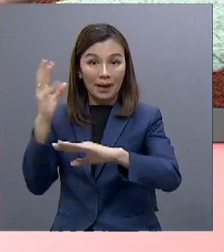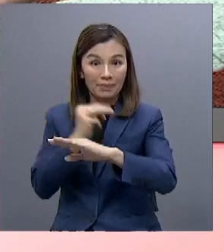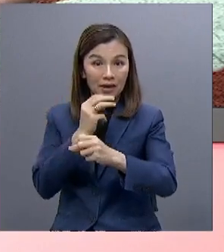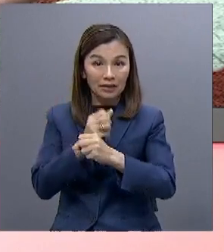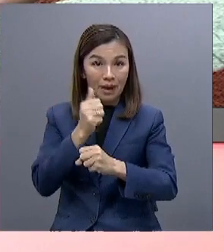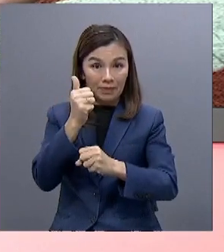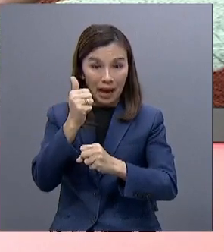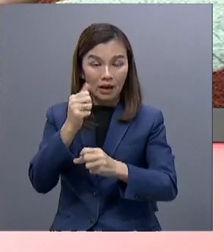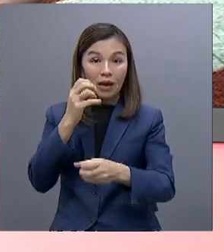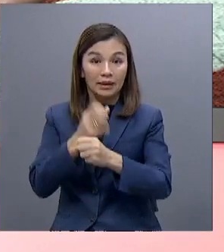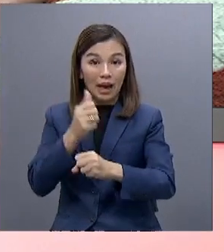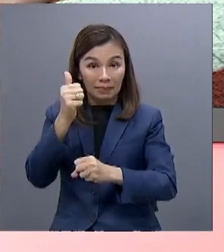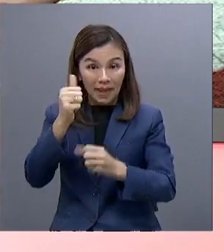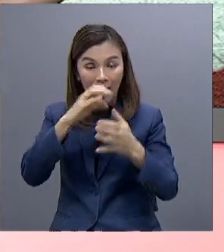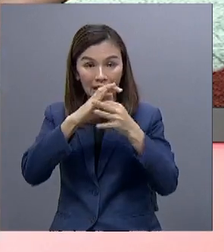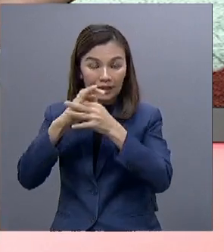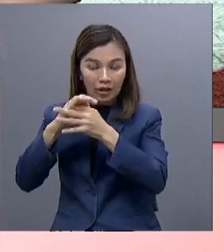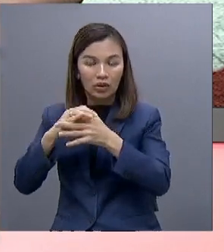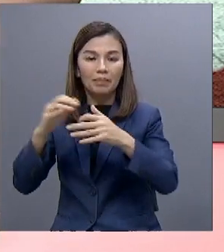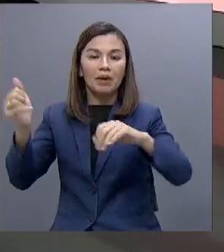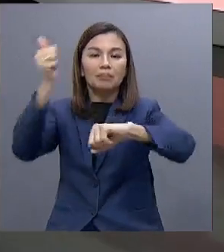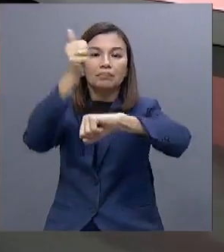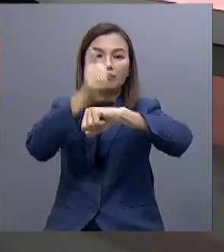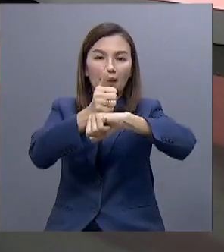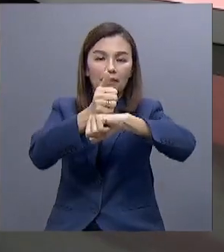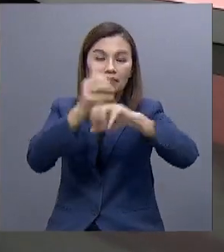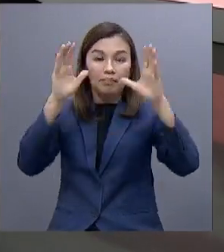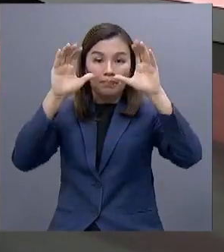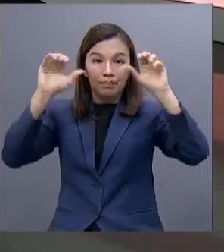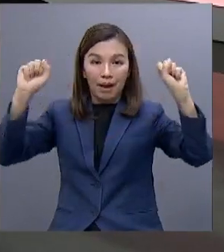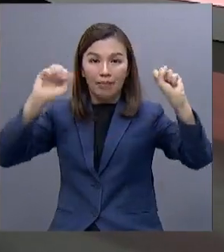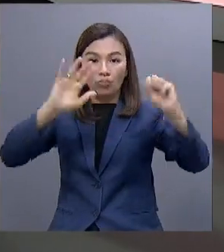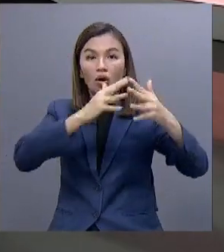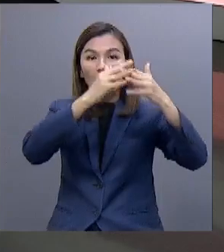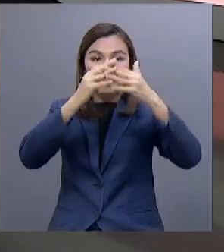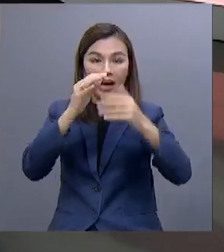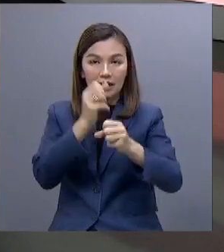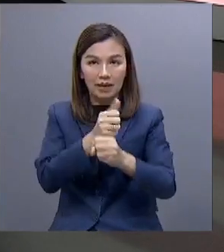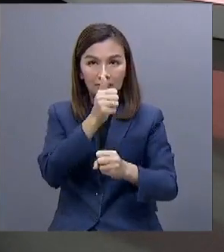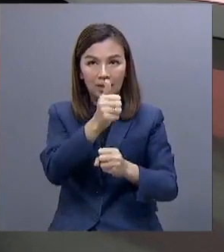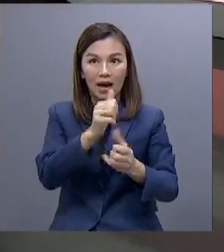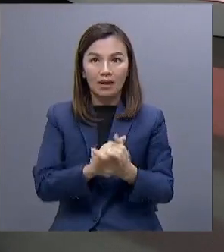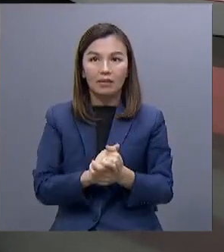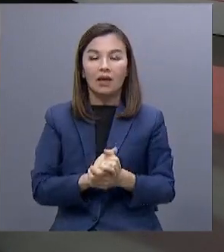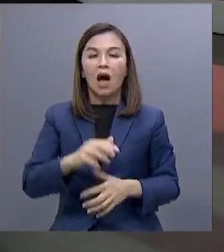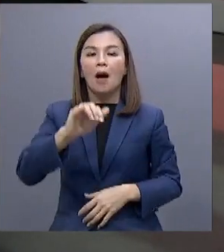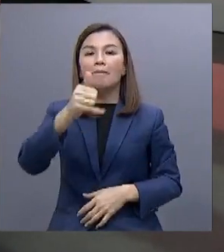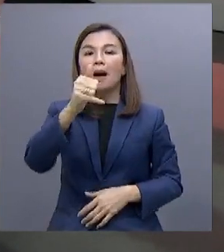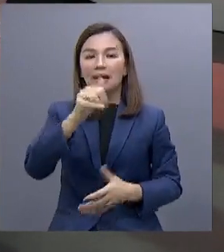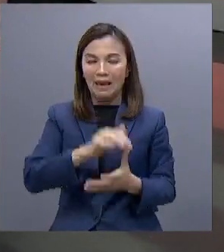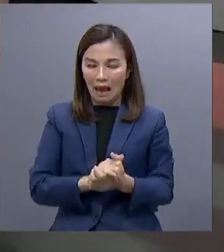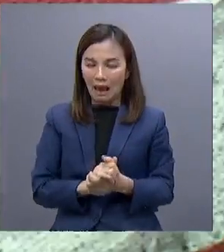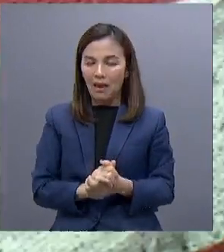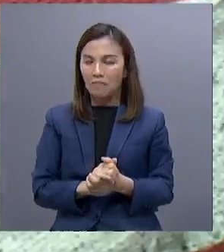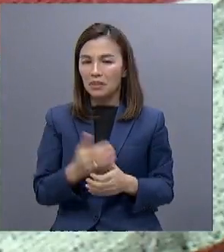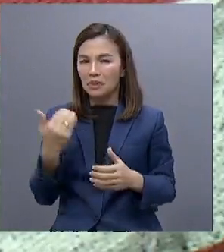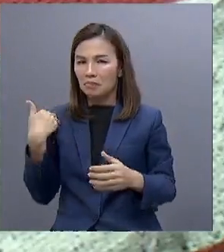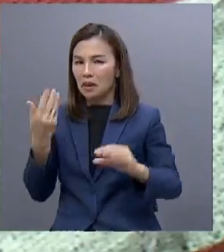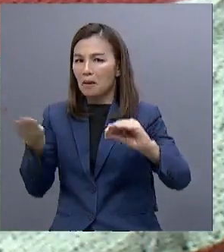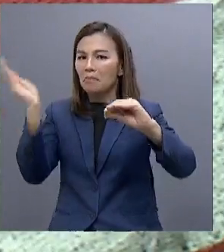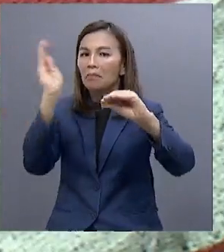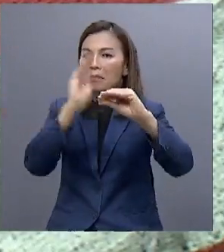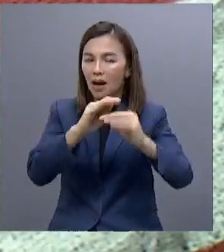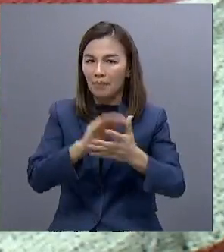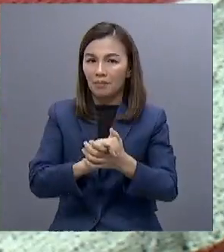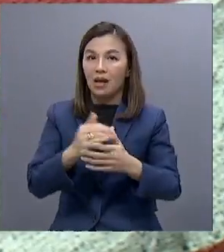ตำแหน่งประธานาธิบดีด้วยค่ะคุณพรวดีคุณจิรชาตาทรัมป์อาจจะเข้าไปสร้างประวัติศาสตร์ใหม่เพิ่มอีกรายการคือเป็น